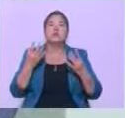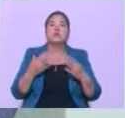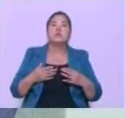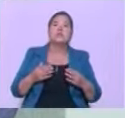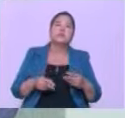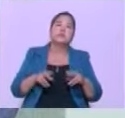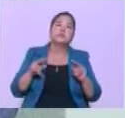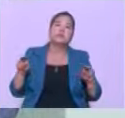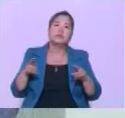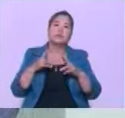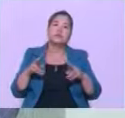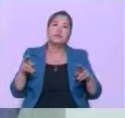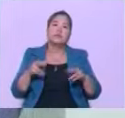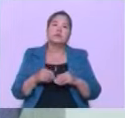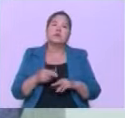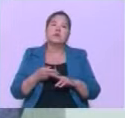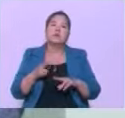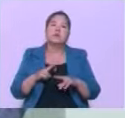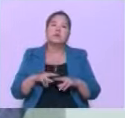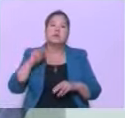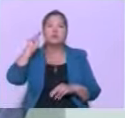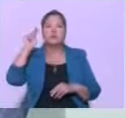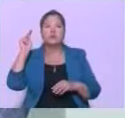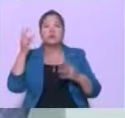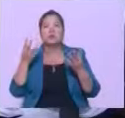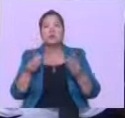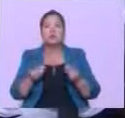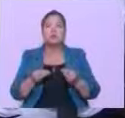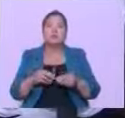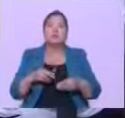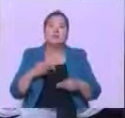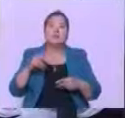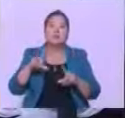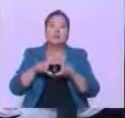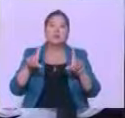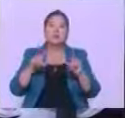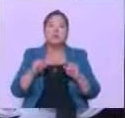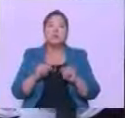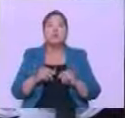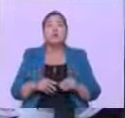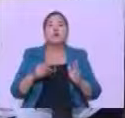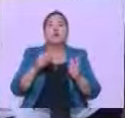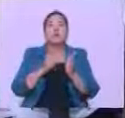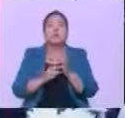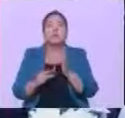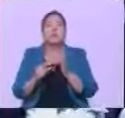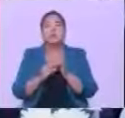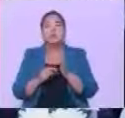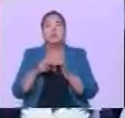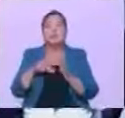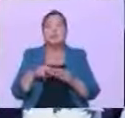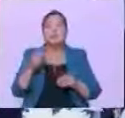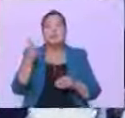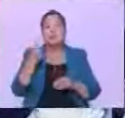торжественные линейки и классные часы. В этом учебном году порог общеобразовательных заведений приступили более 7500